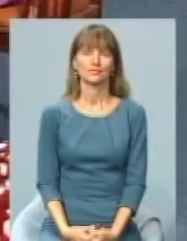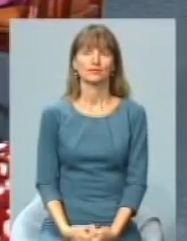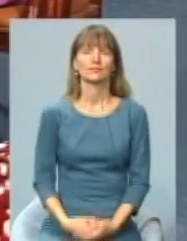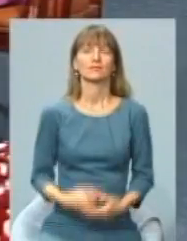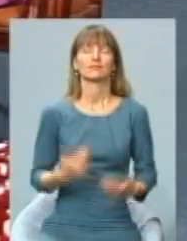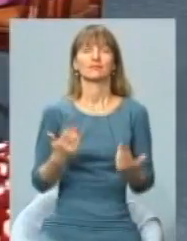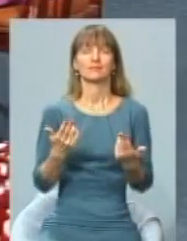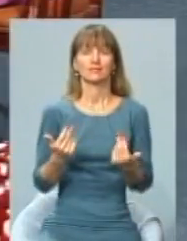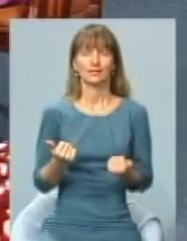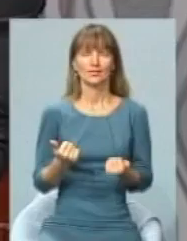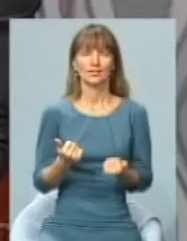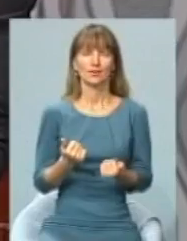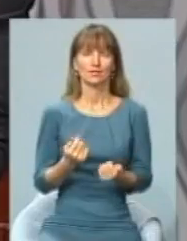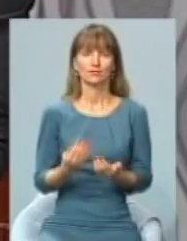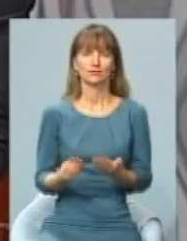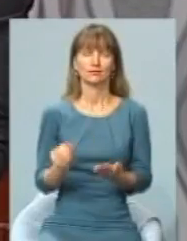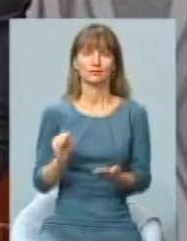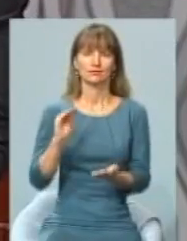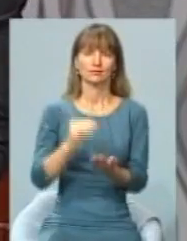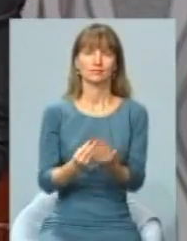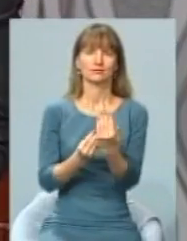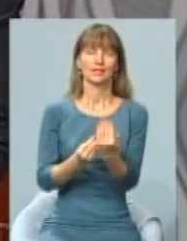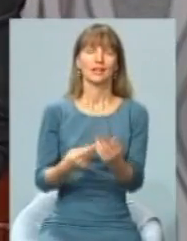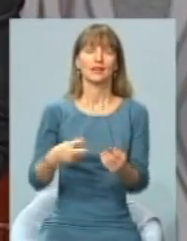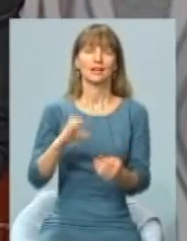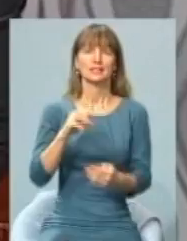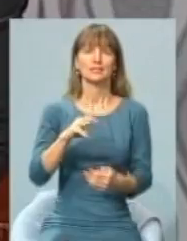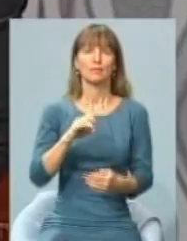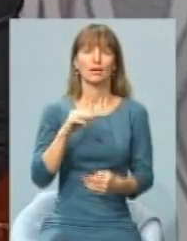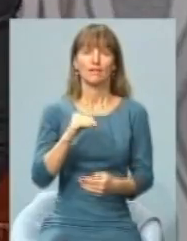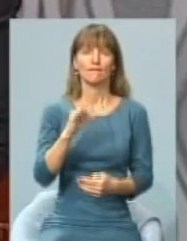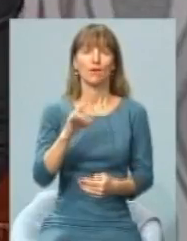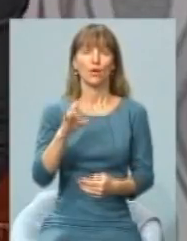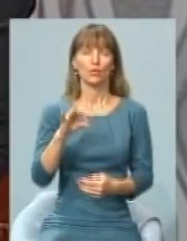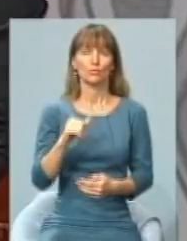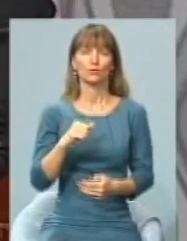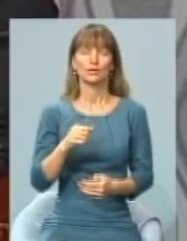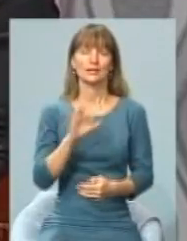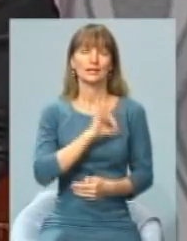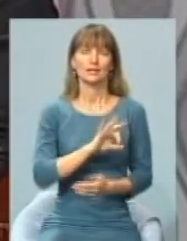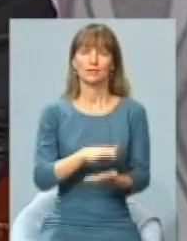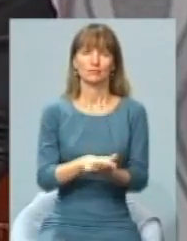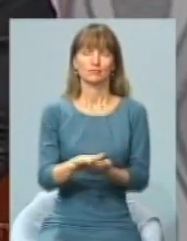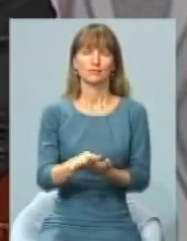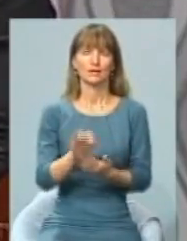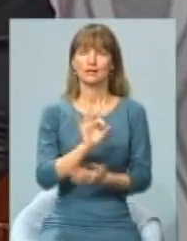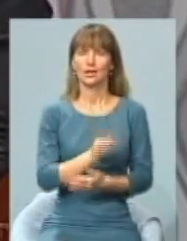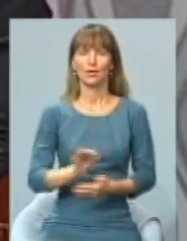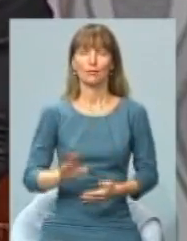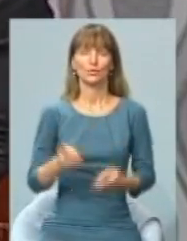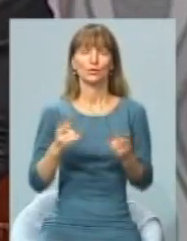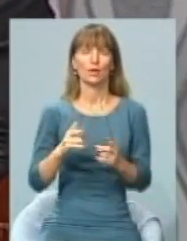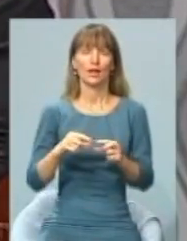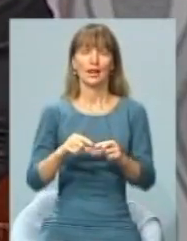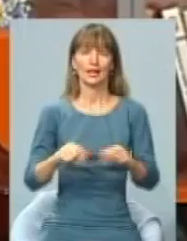Звичайну підставку для смартфону можна створити і самому, не витративши при цьому ні копійки. Все, що вам знадобиться, це просто